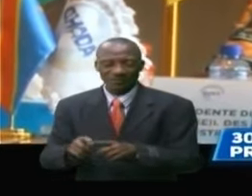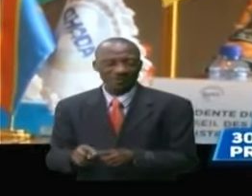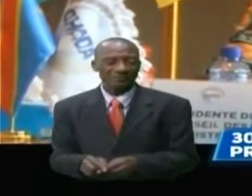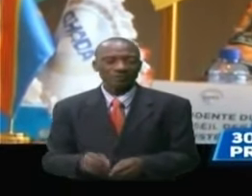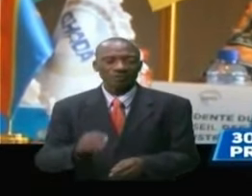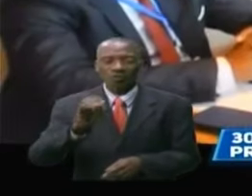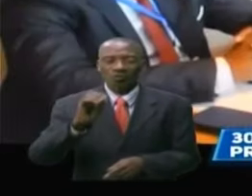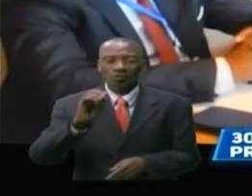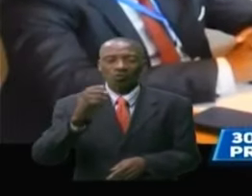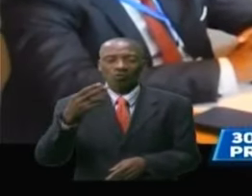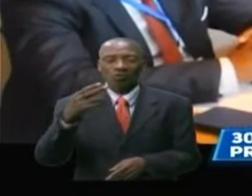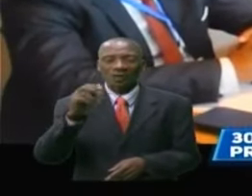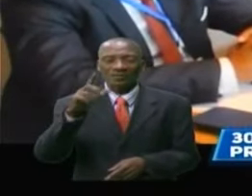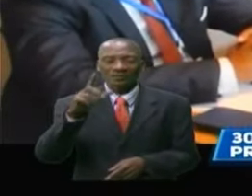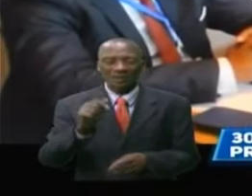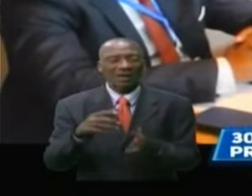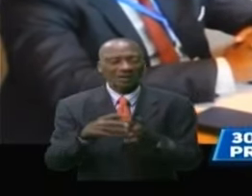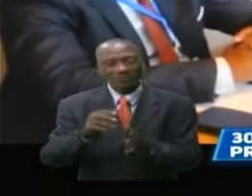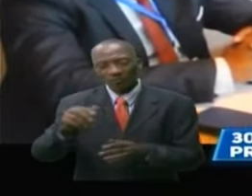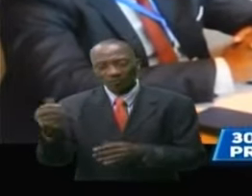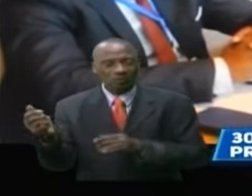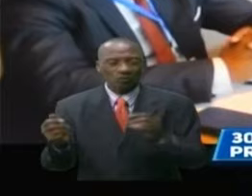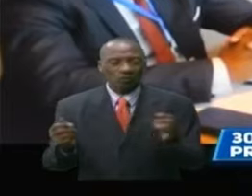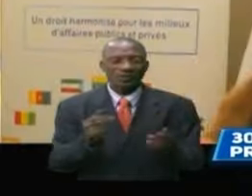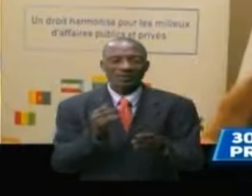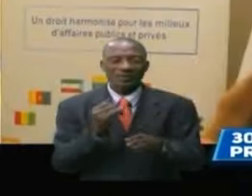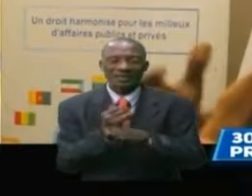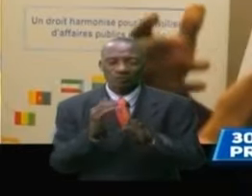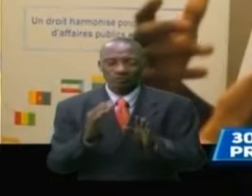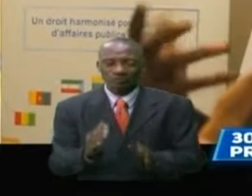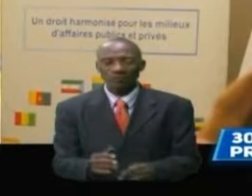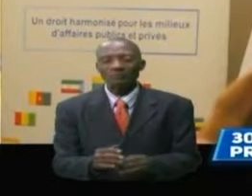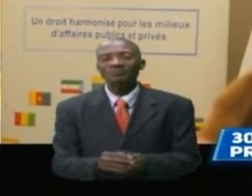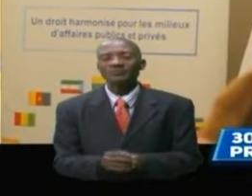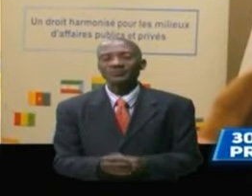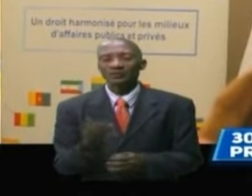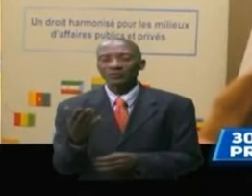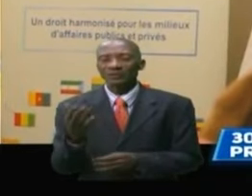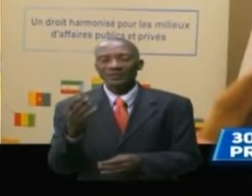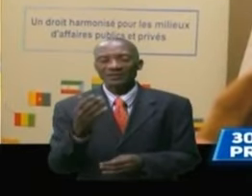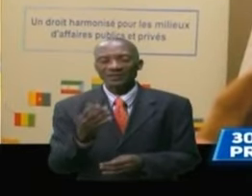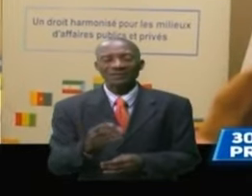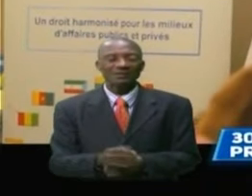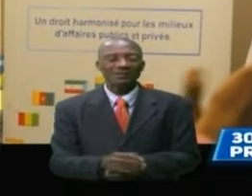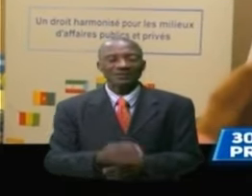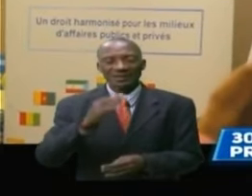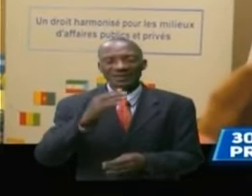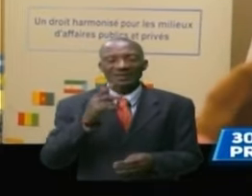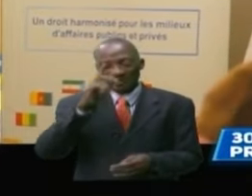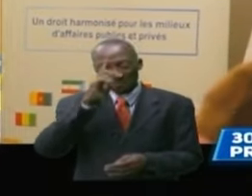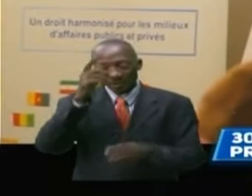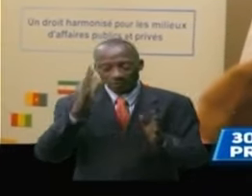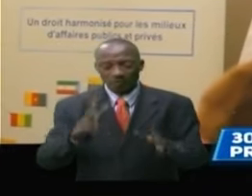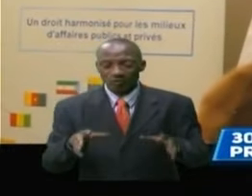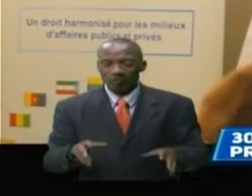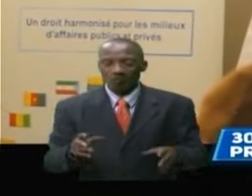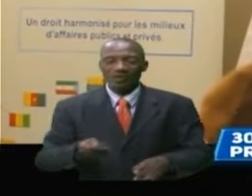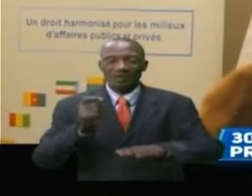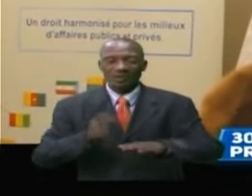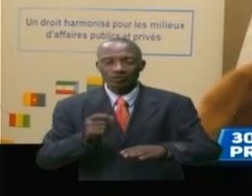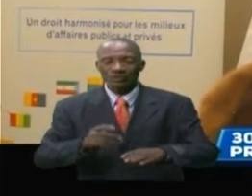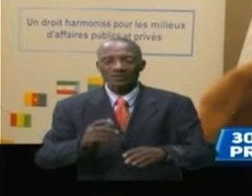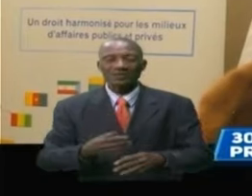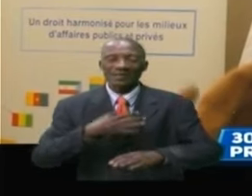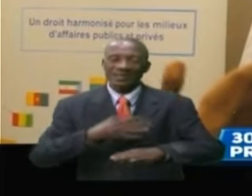ses institutions. J'invite tous les intellectuels congolais, précisément les juristes d'entreprise, les avocats, les